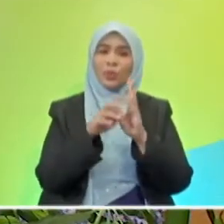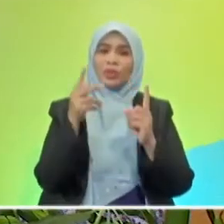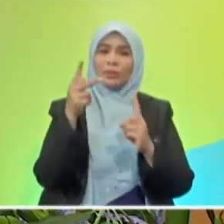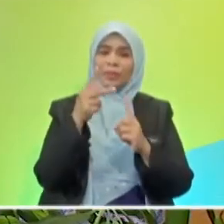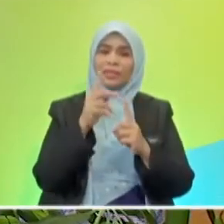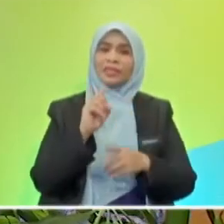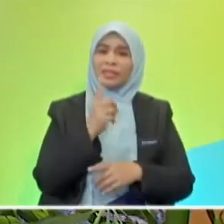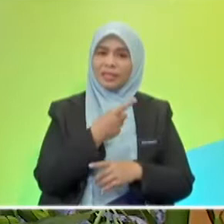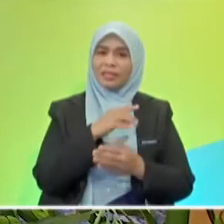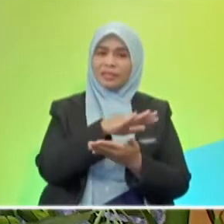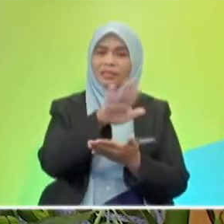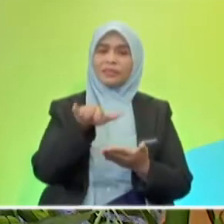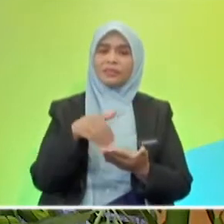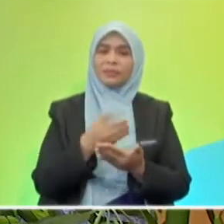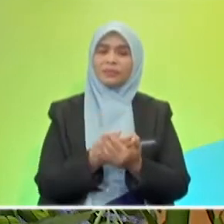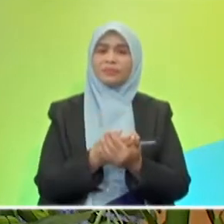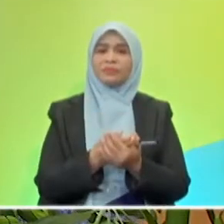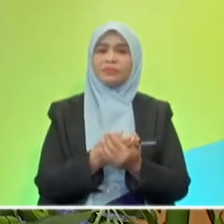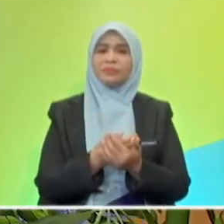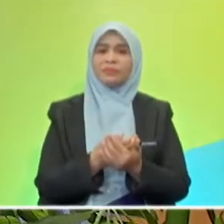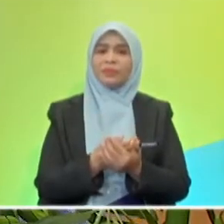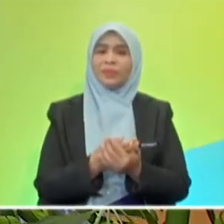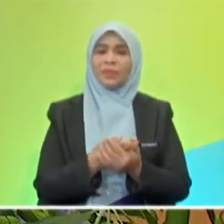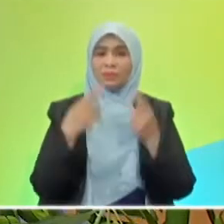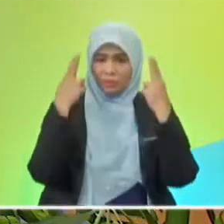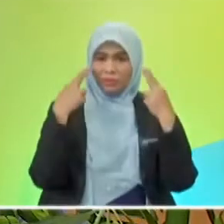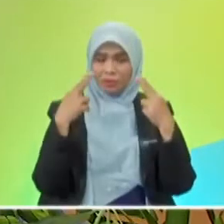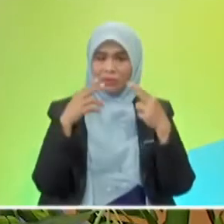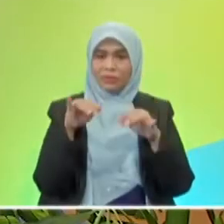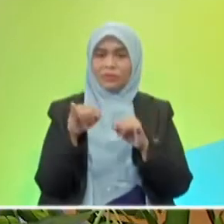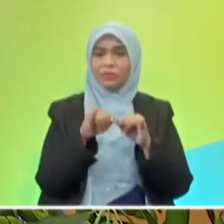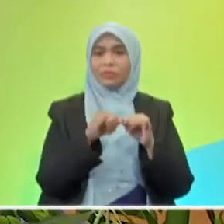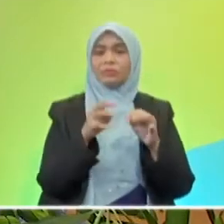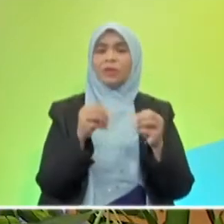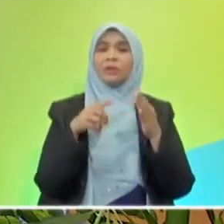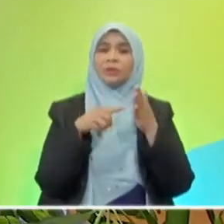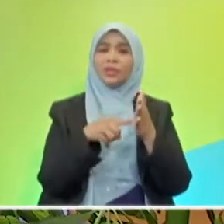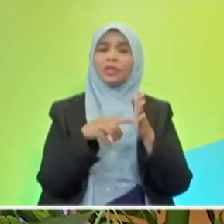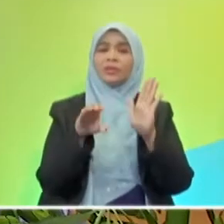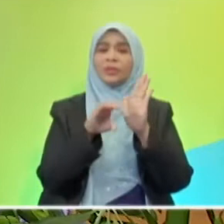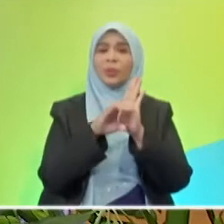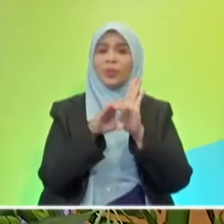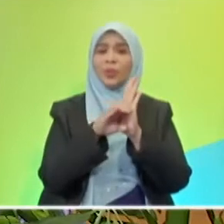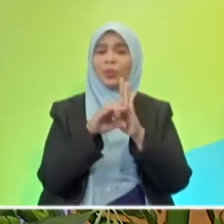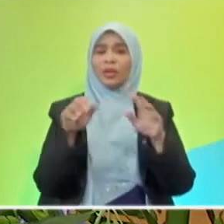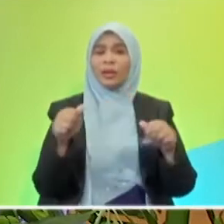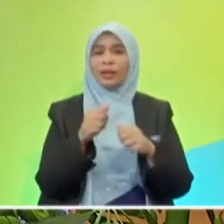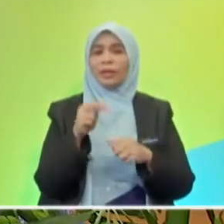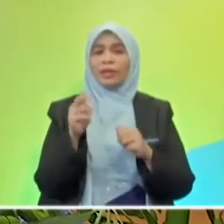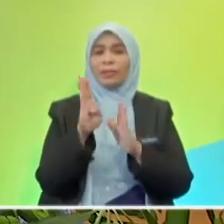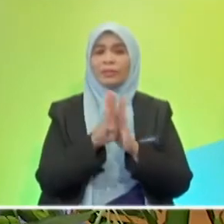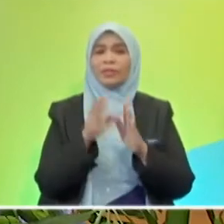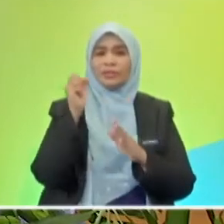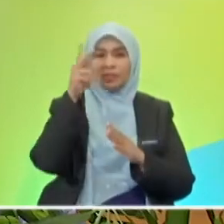selain daripada Rosulullah Rosulullah Ustadzah ingin juga menunjukkan contoh-contoh amanan bersikap